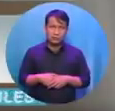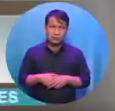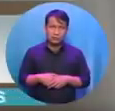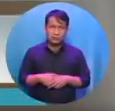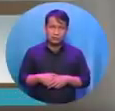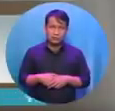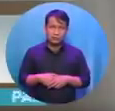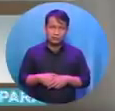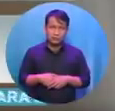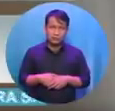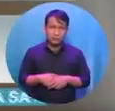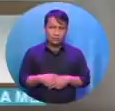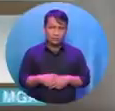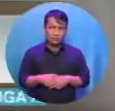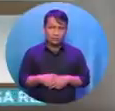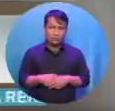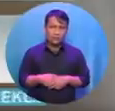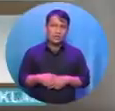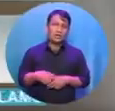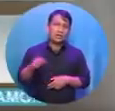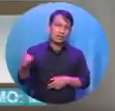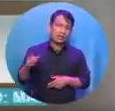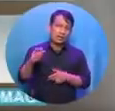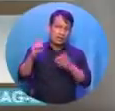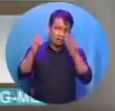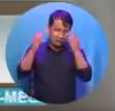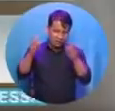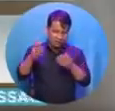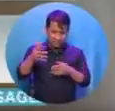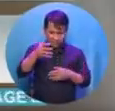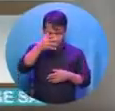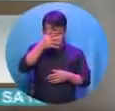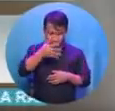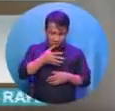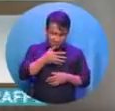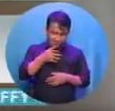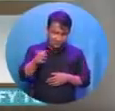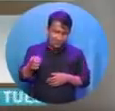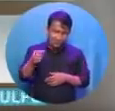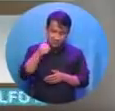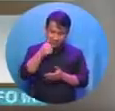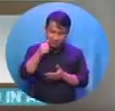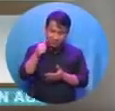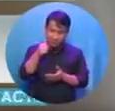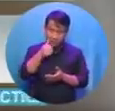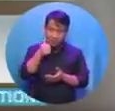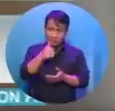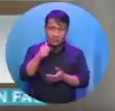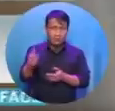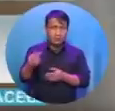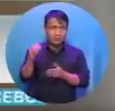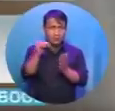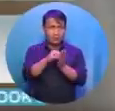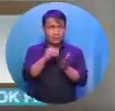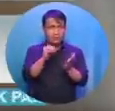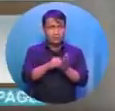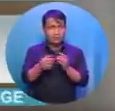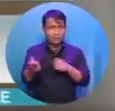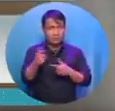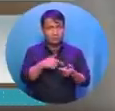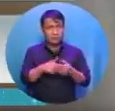kabit po. Ah, magulang ng babae, hindi magulang ni mister. Eh kasi kayo nilagay nyo sa script, opo, biyanan